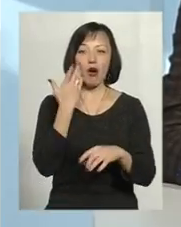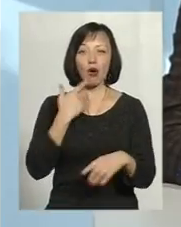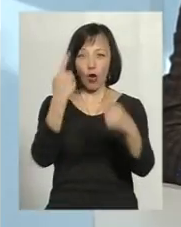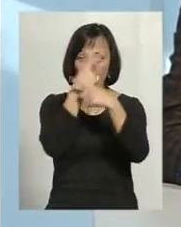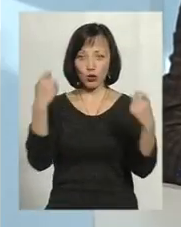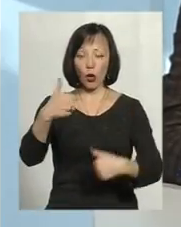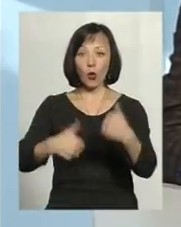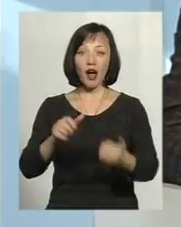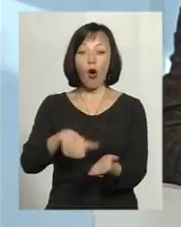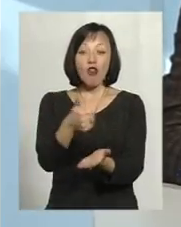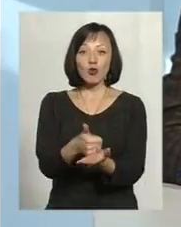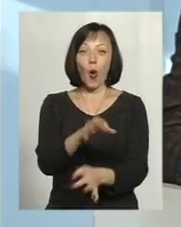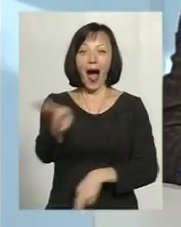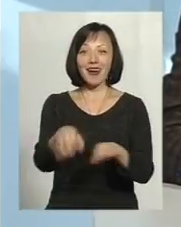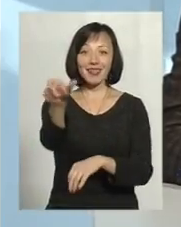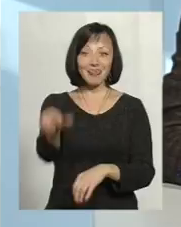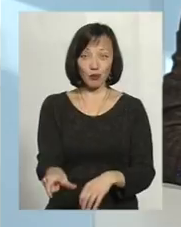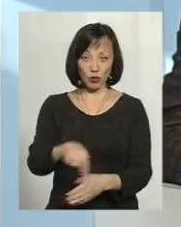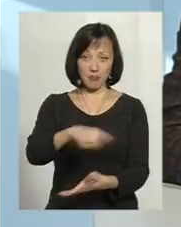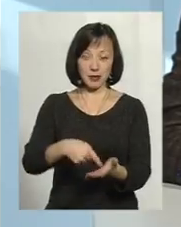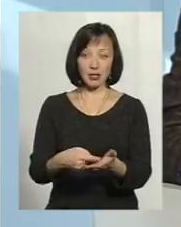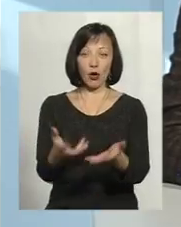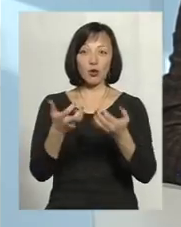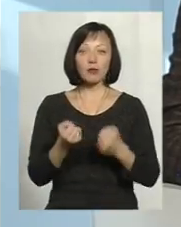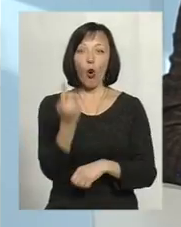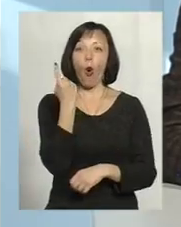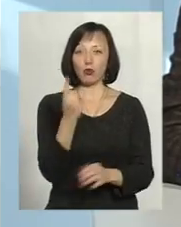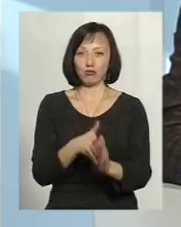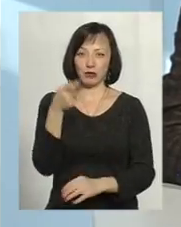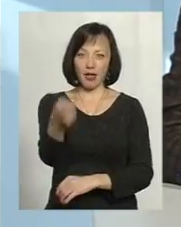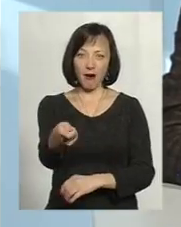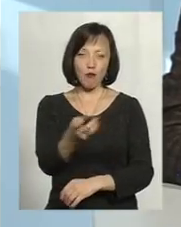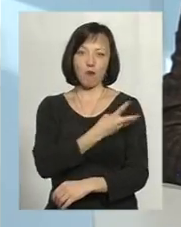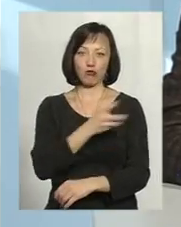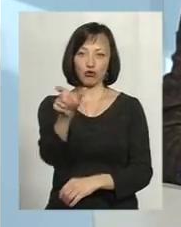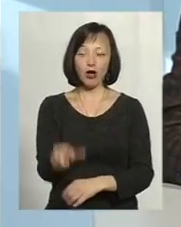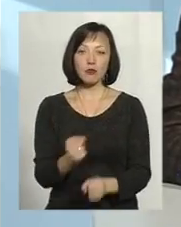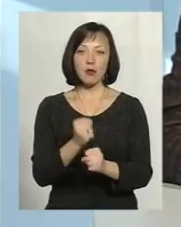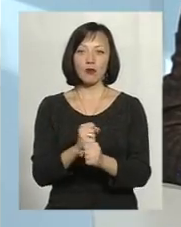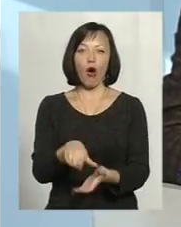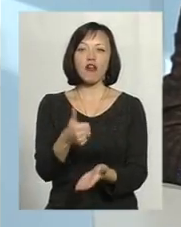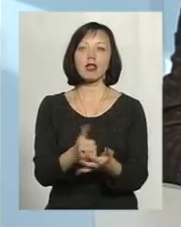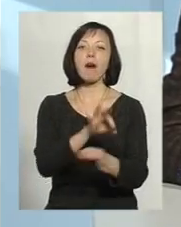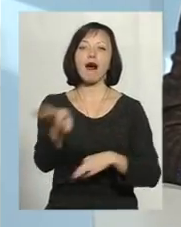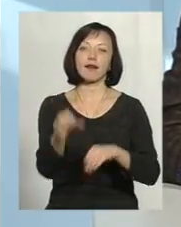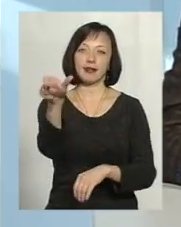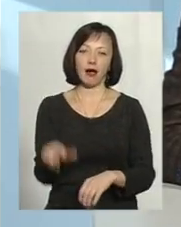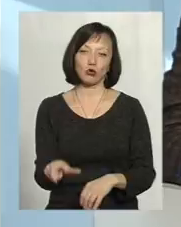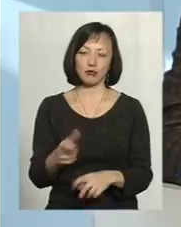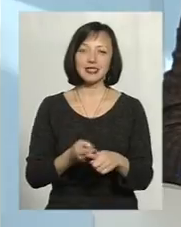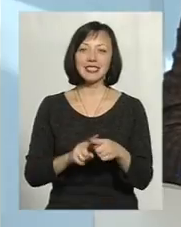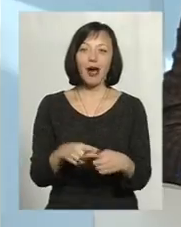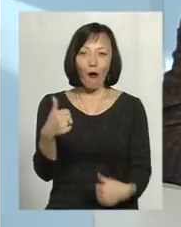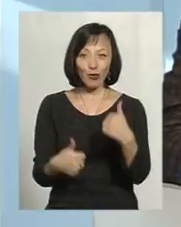оголошували конкурс на головного архітектора міста, ми отримали аж 1 заявку бажаючих попрацювати головним архітектором. Це